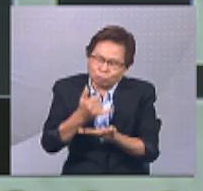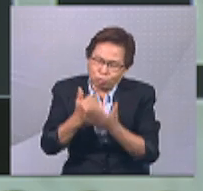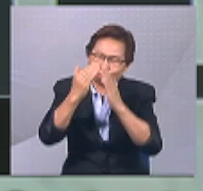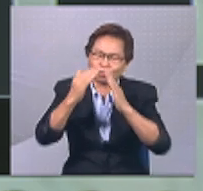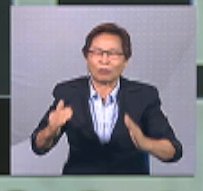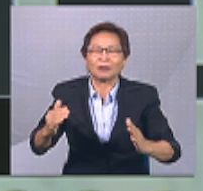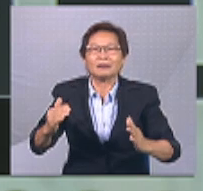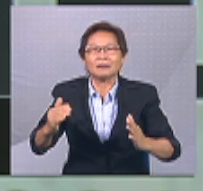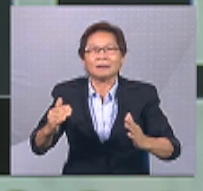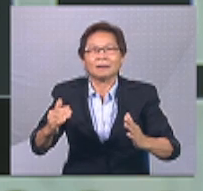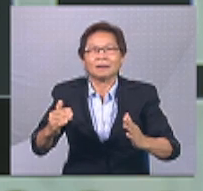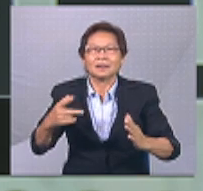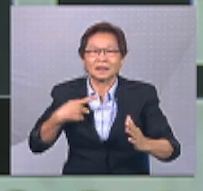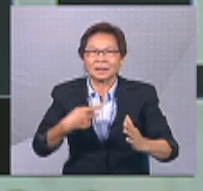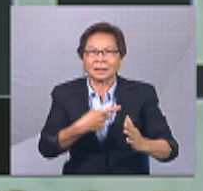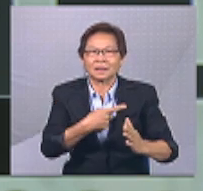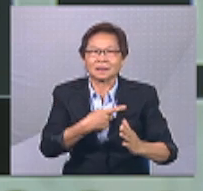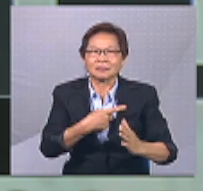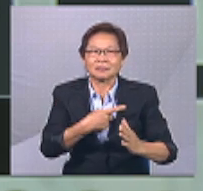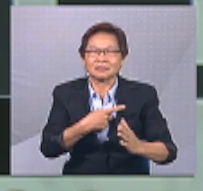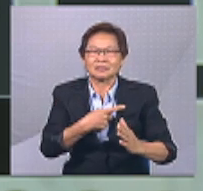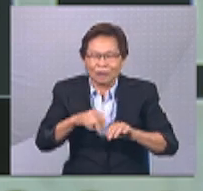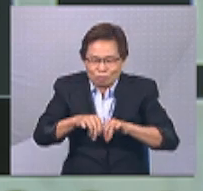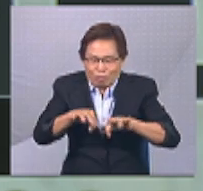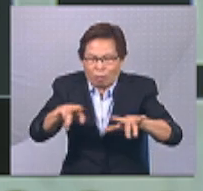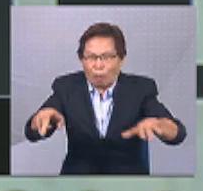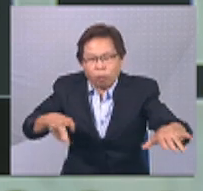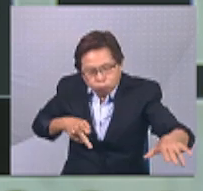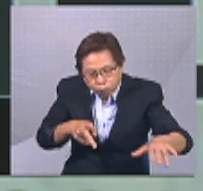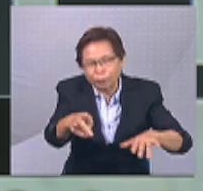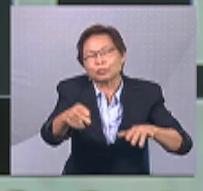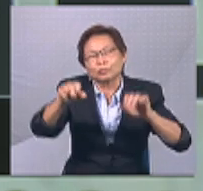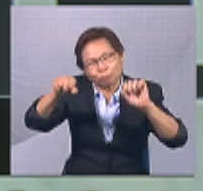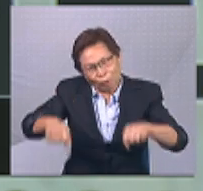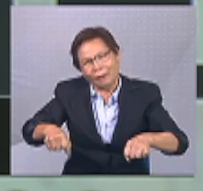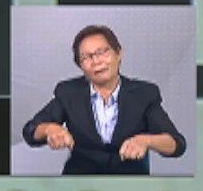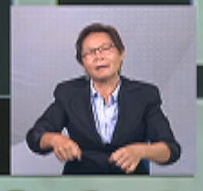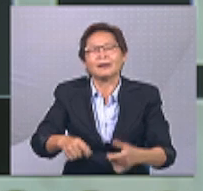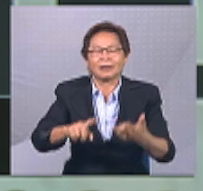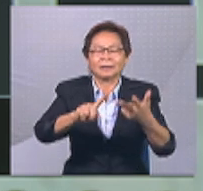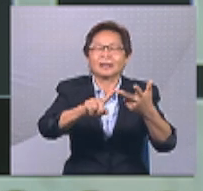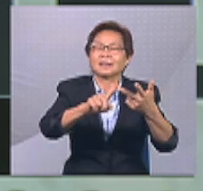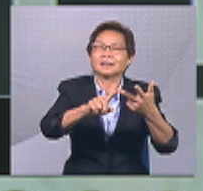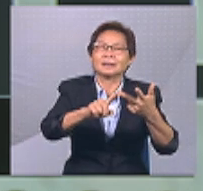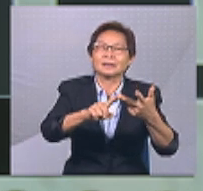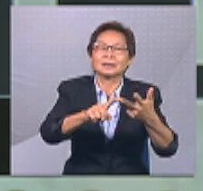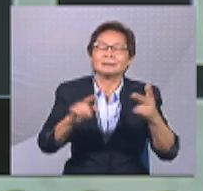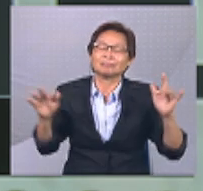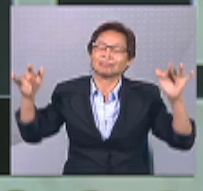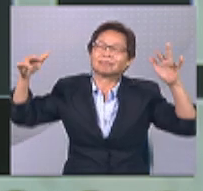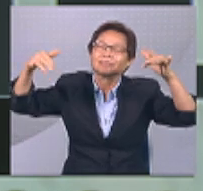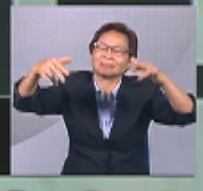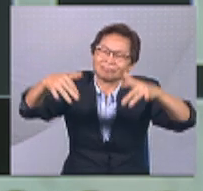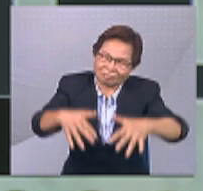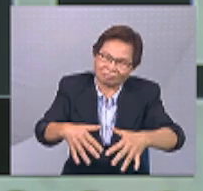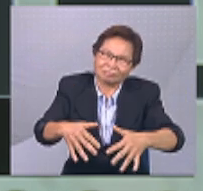kita dapat memutuskan rantaian jangkitan COVID-19 ni. Dan yang ketiga ialah perhimpunan.